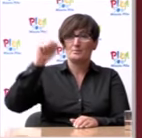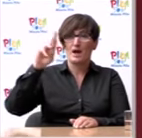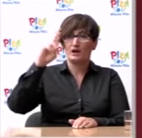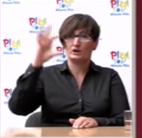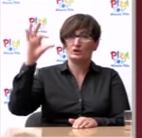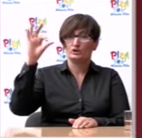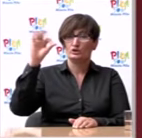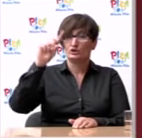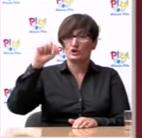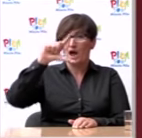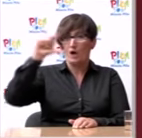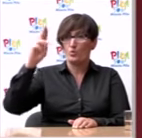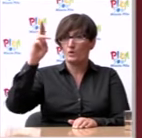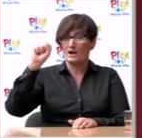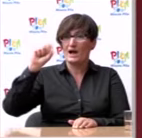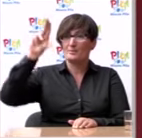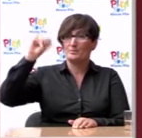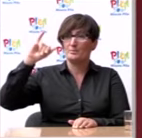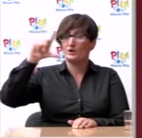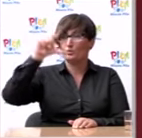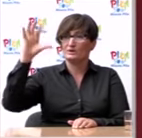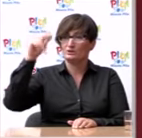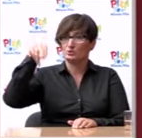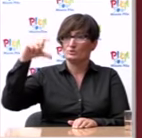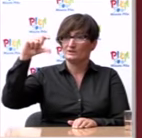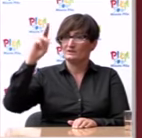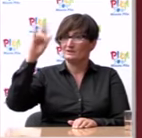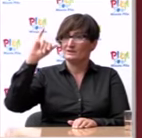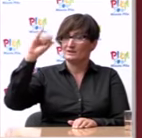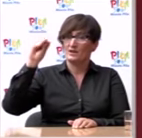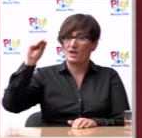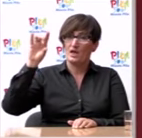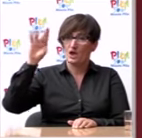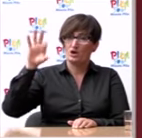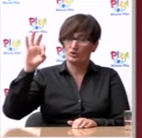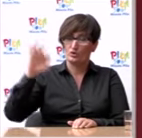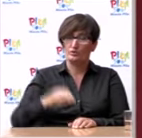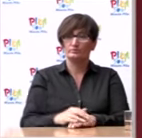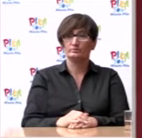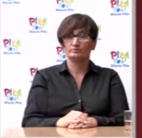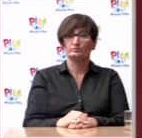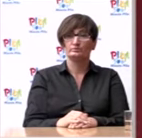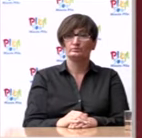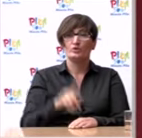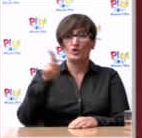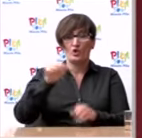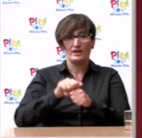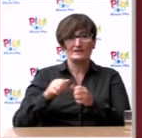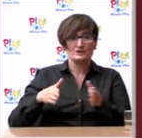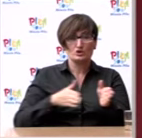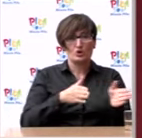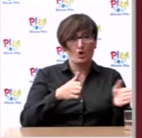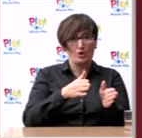Piłsudskiego, która wykonana była parę lat temu. Nie ma statutu drogi gminnej, publicznej